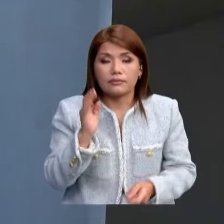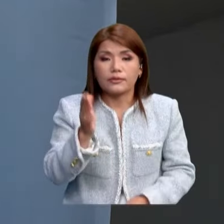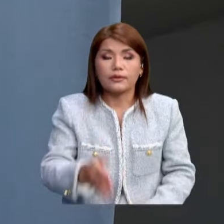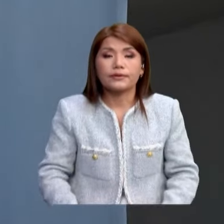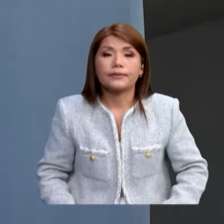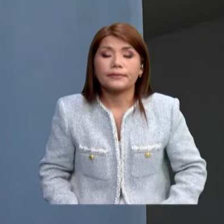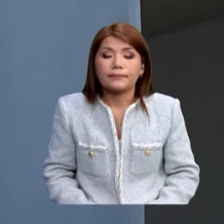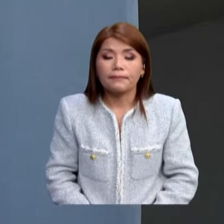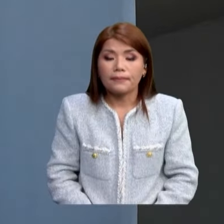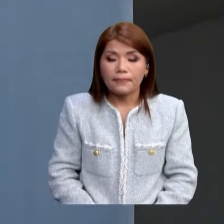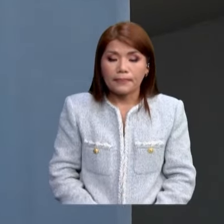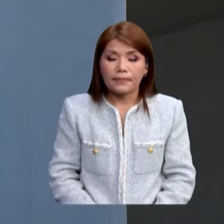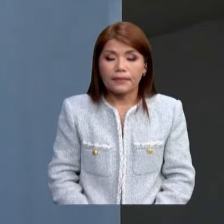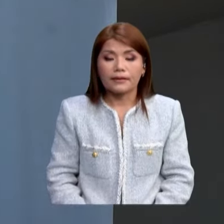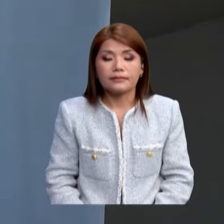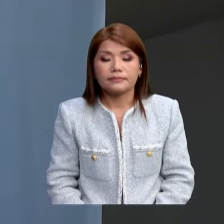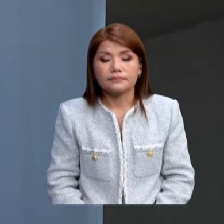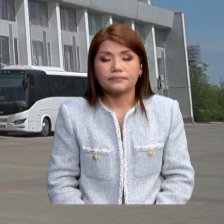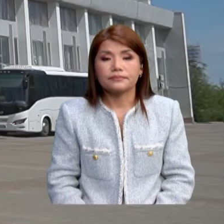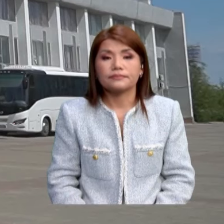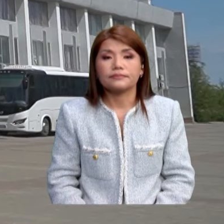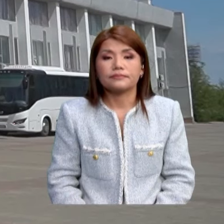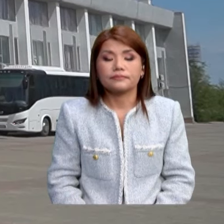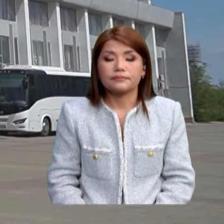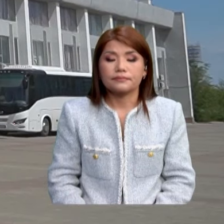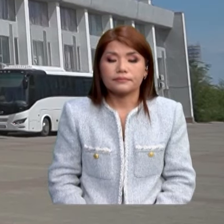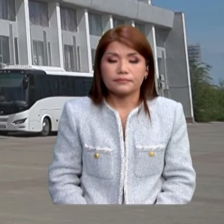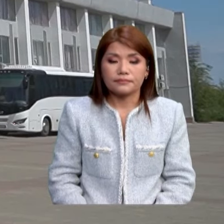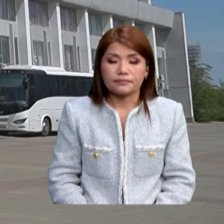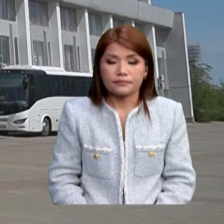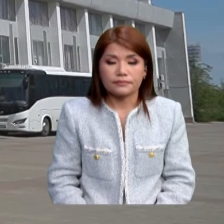Вера Шеллер, Тулеген Рашидов, телеканал «Атамикен Бизнес», Карагандинская область.